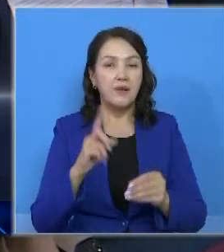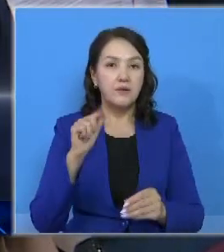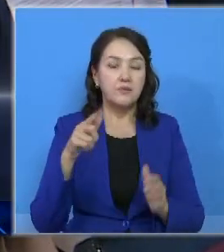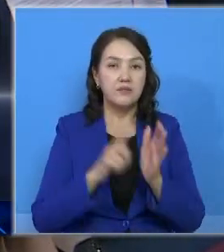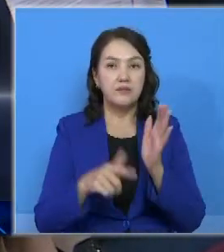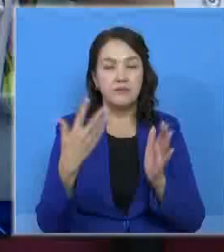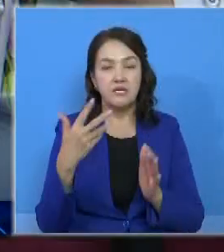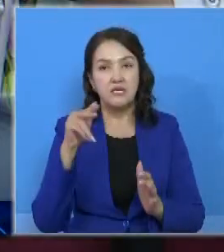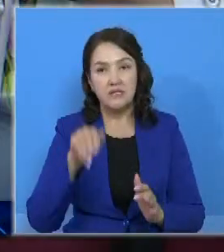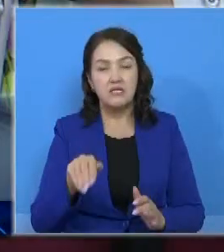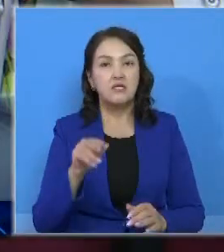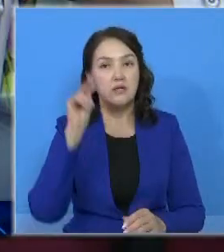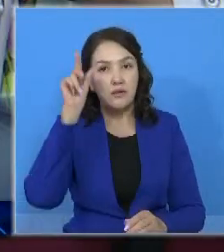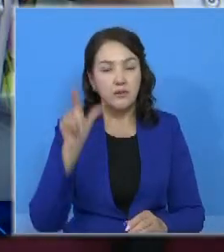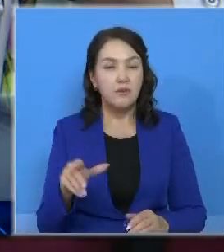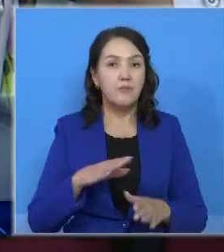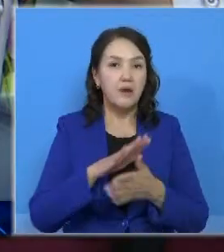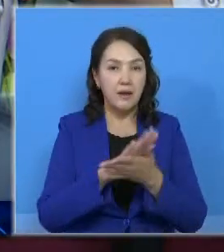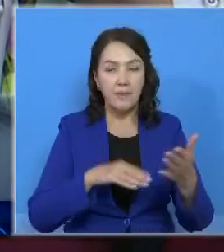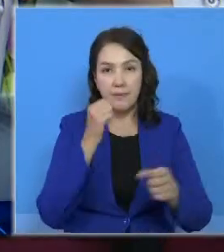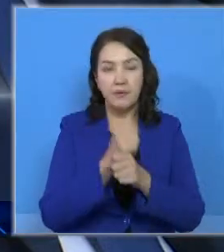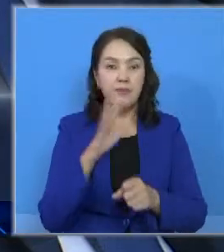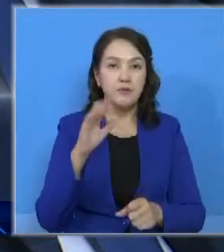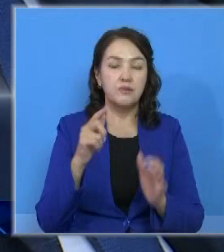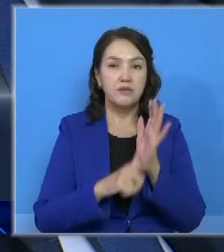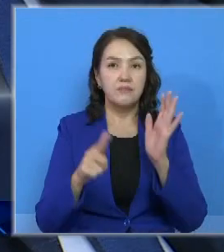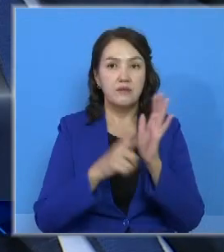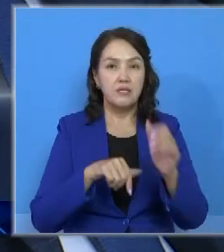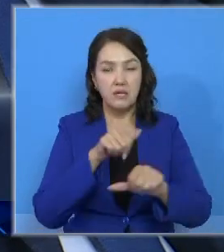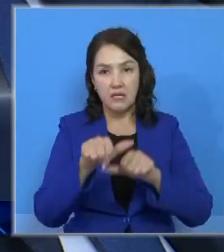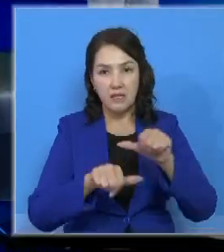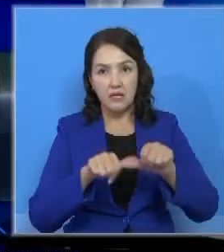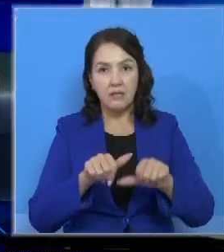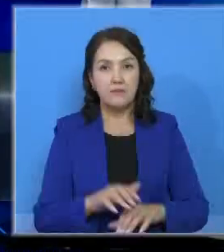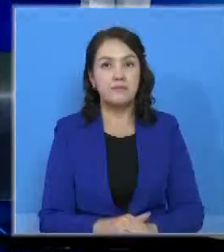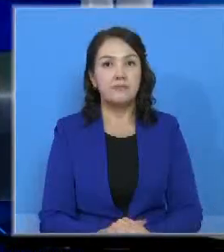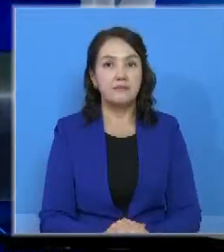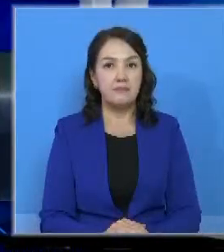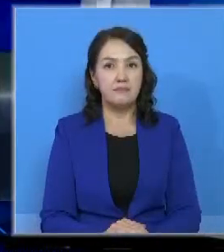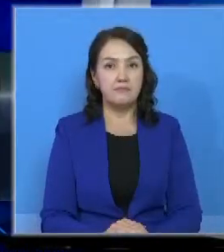173 тысячи учеников. Кроме того, продолжат работу 577 дошкольных организаций.